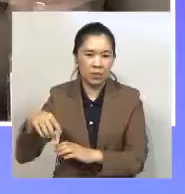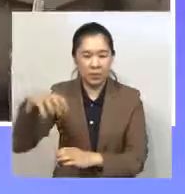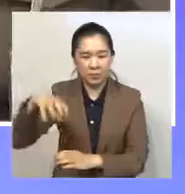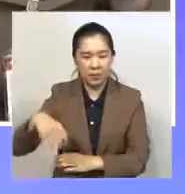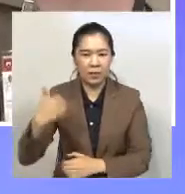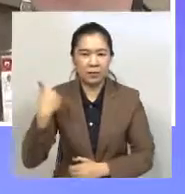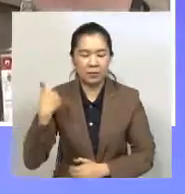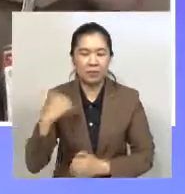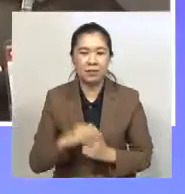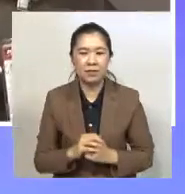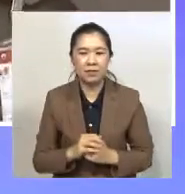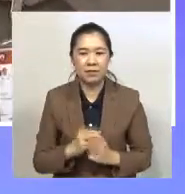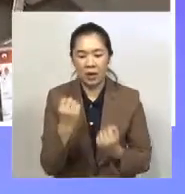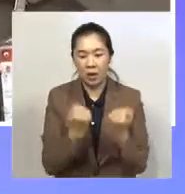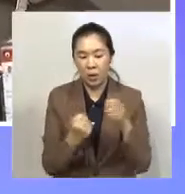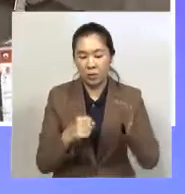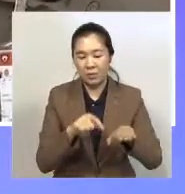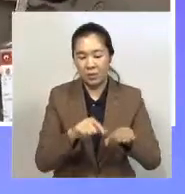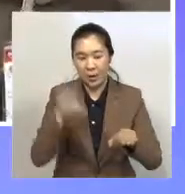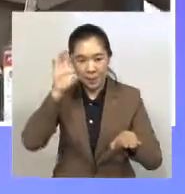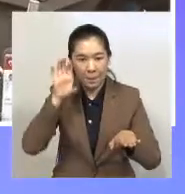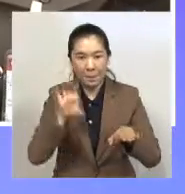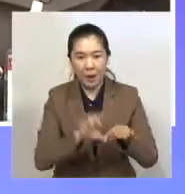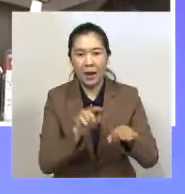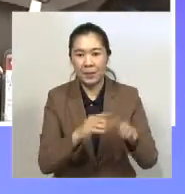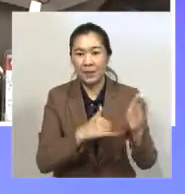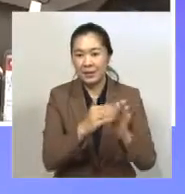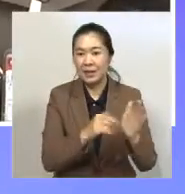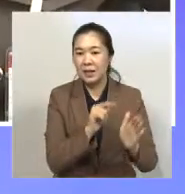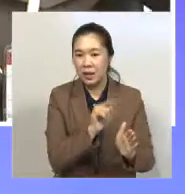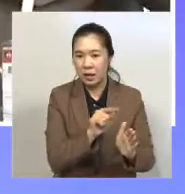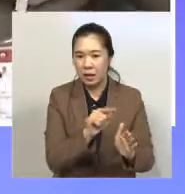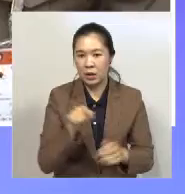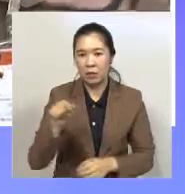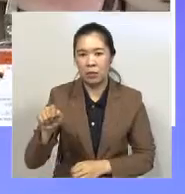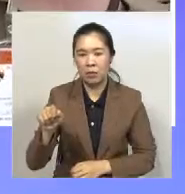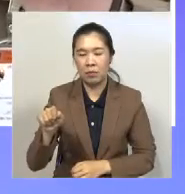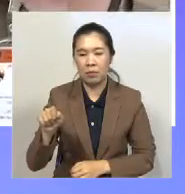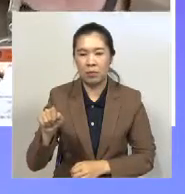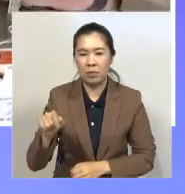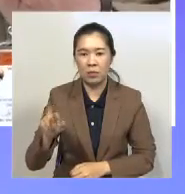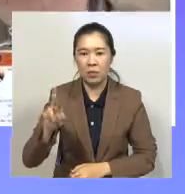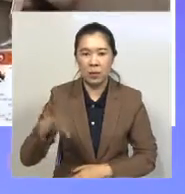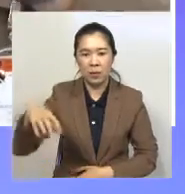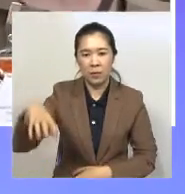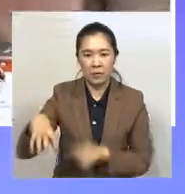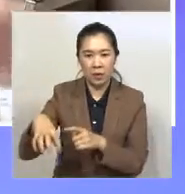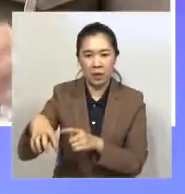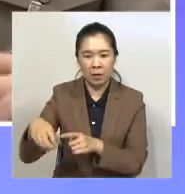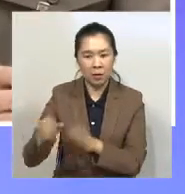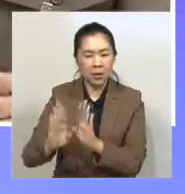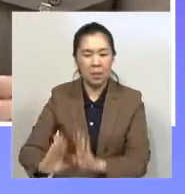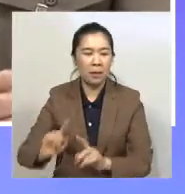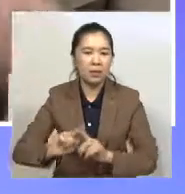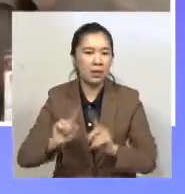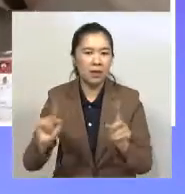านะครับว่ารถคันนี้ตามภาพสีนี้แต่พอขบวนขนส่งออกมาปรากฏว่ารถคันนี้เป็นอีกแบบหนึ่